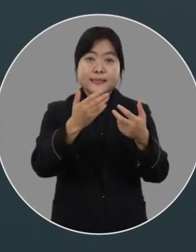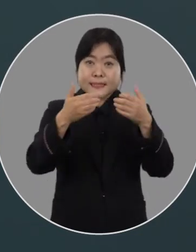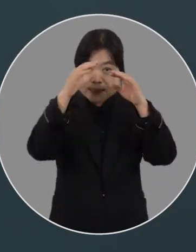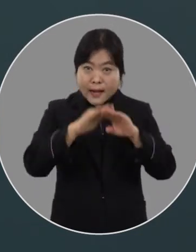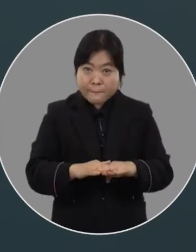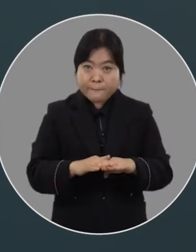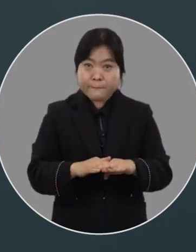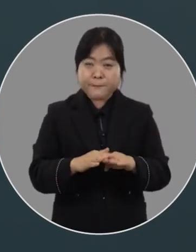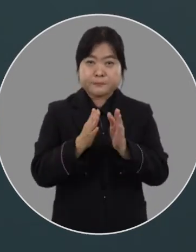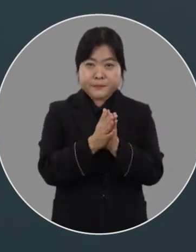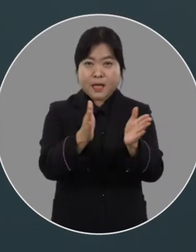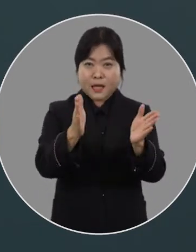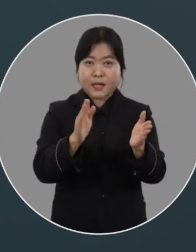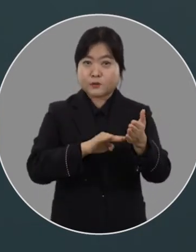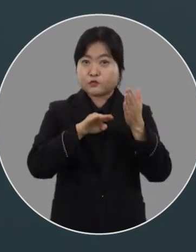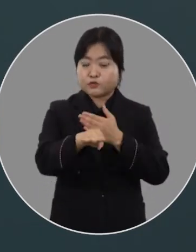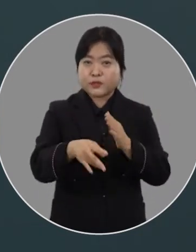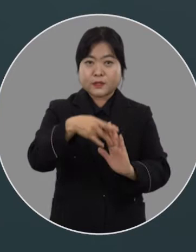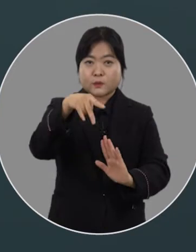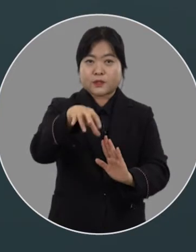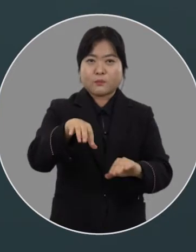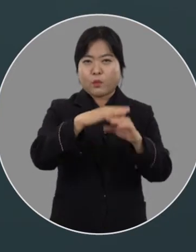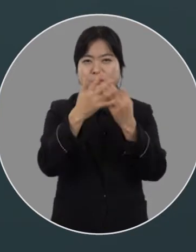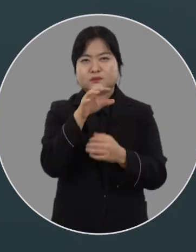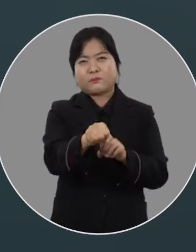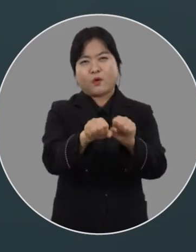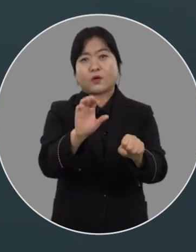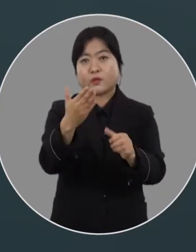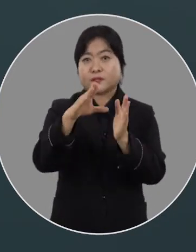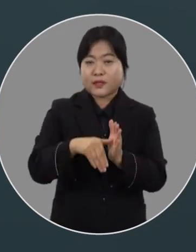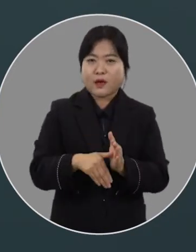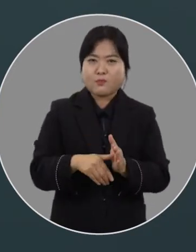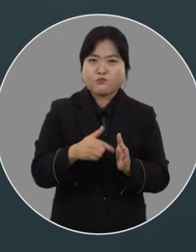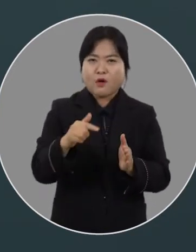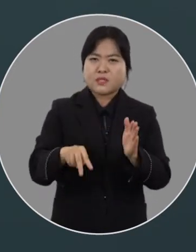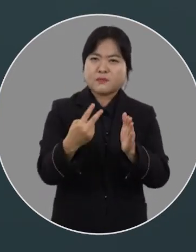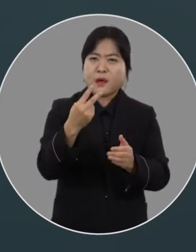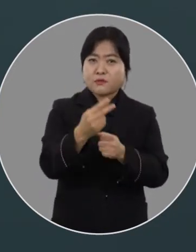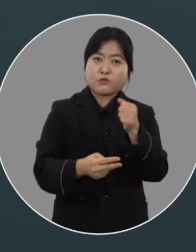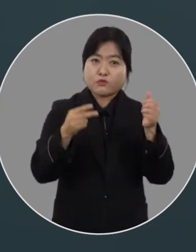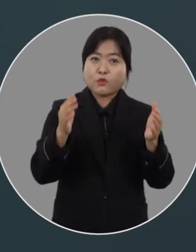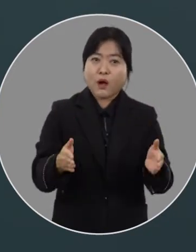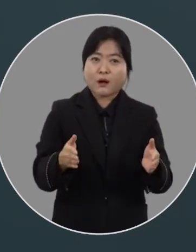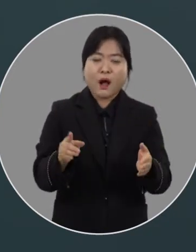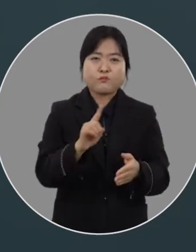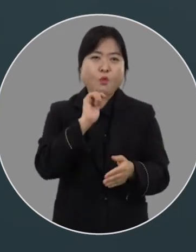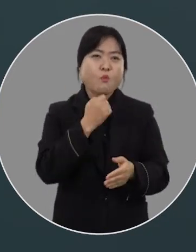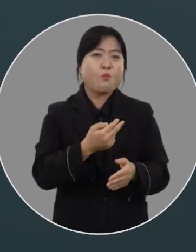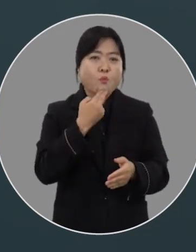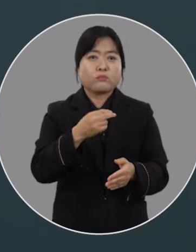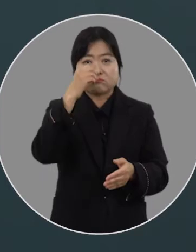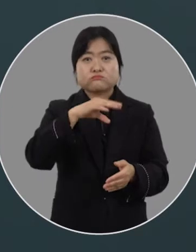7세기에 이슬람이 발흥한 다음에 예루살렘을 모두 점령하게 되었을 때 무려 200년 동안은 아무런 어려움이